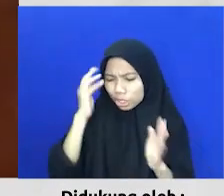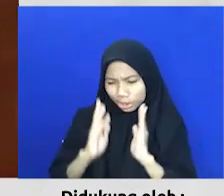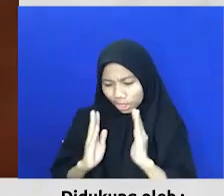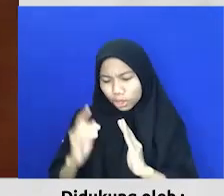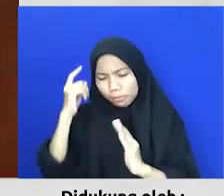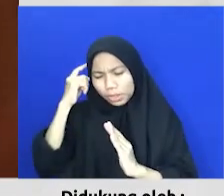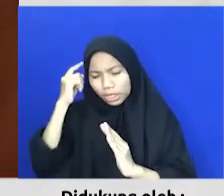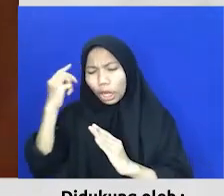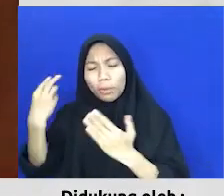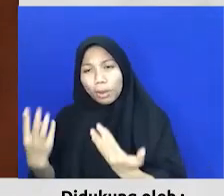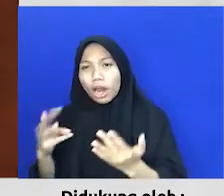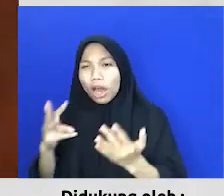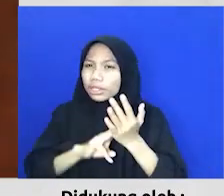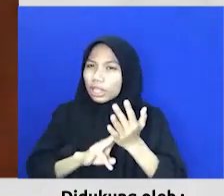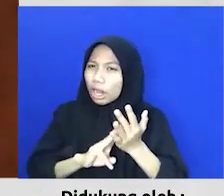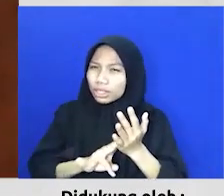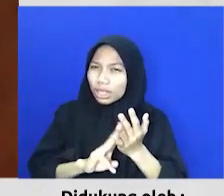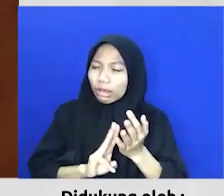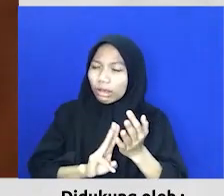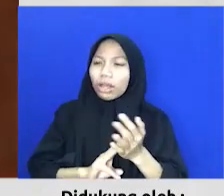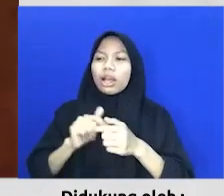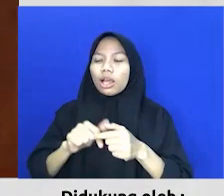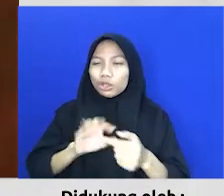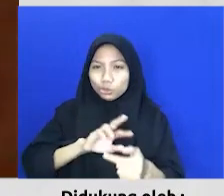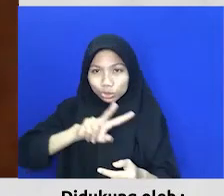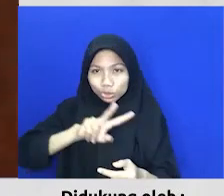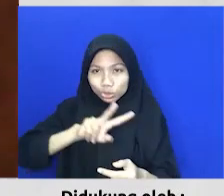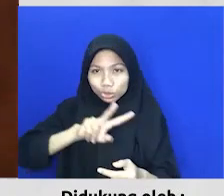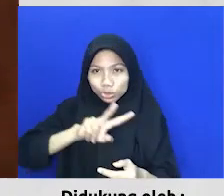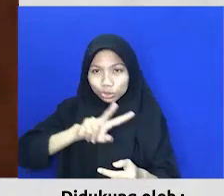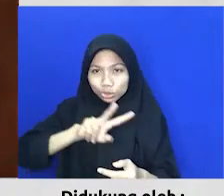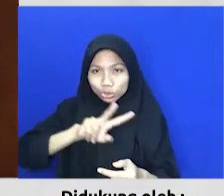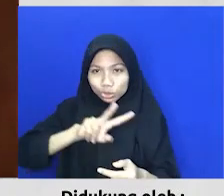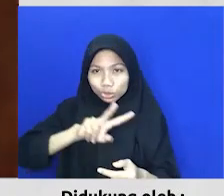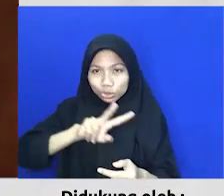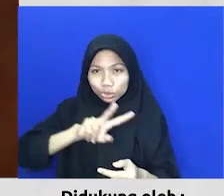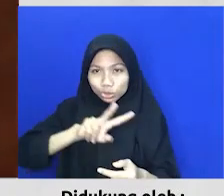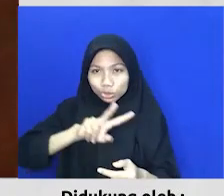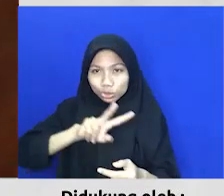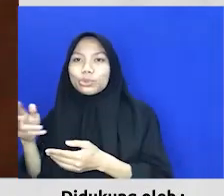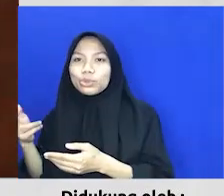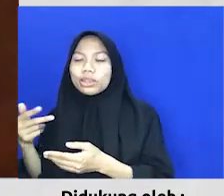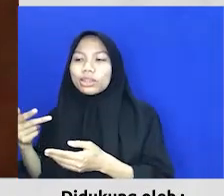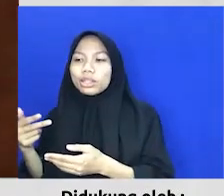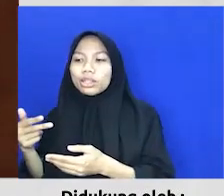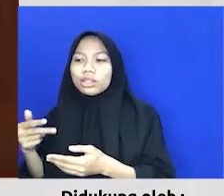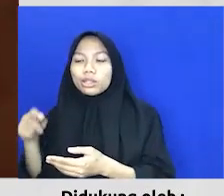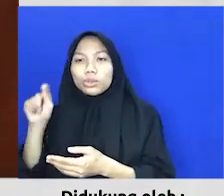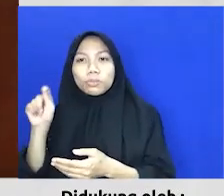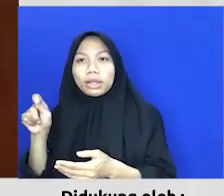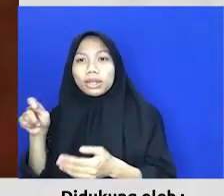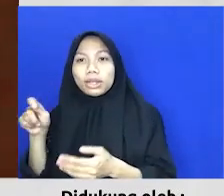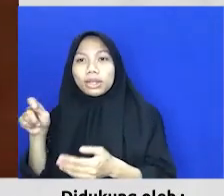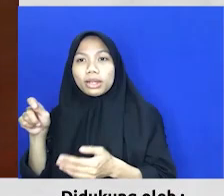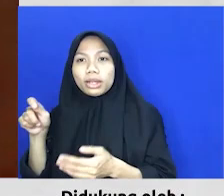tema musiknya dan tema lagunya dan sebetulnya tema cerita. Alasan saya badanoy,